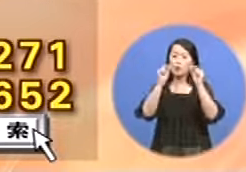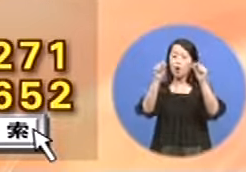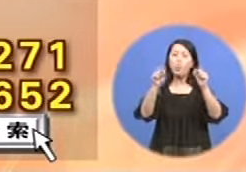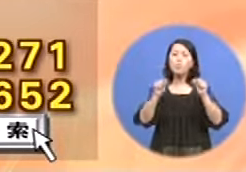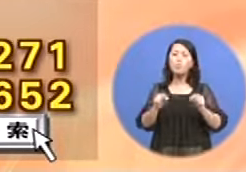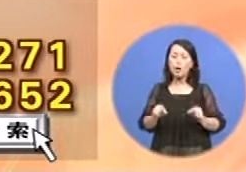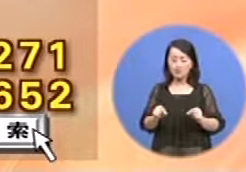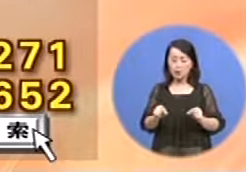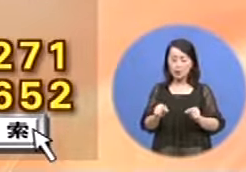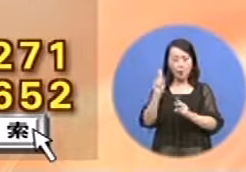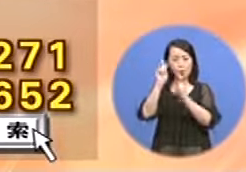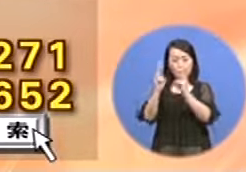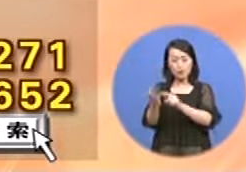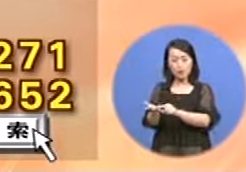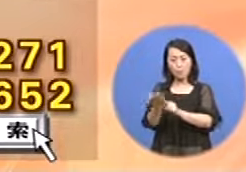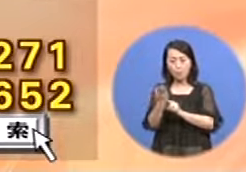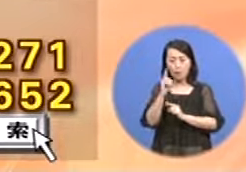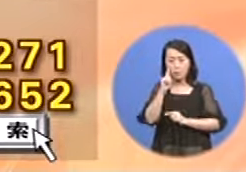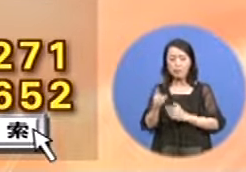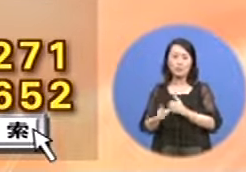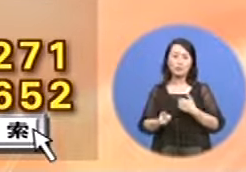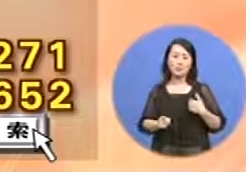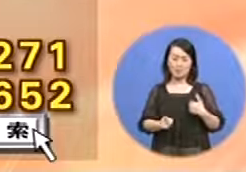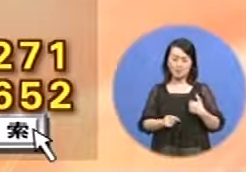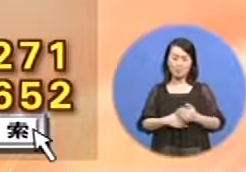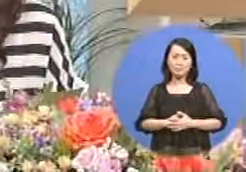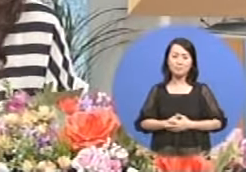載していますのでご覧ください。